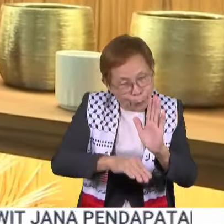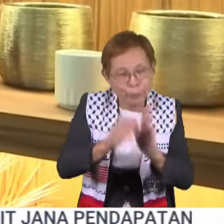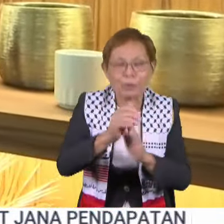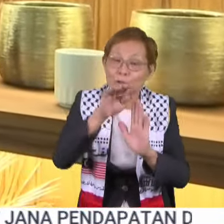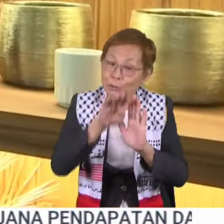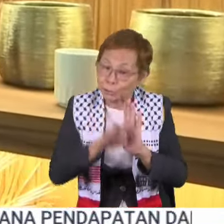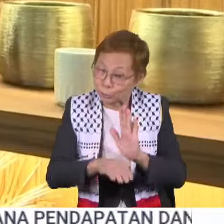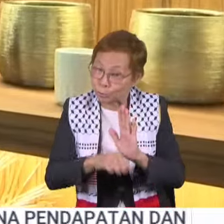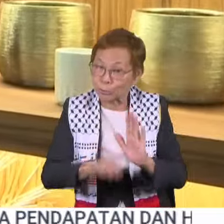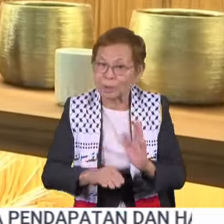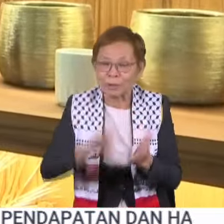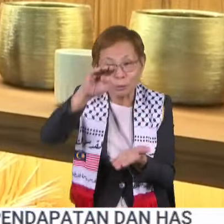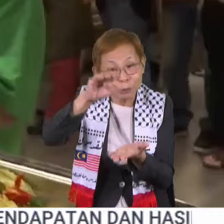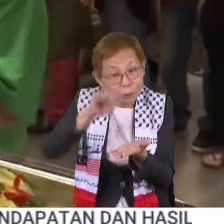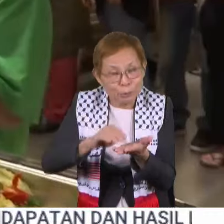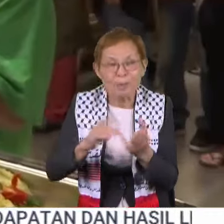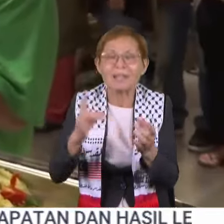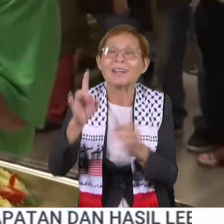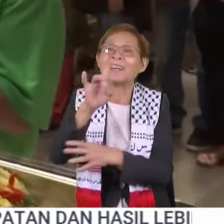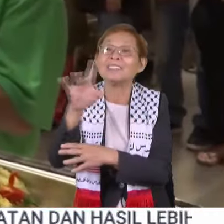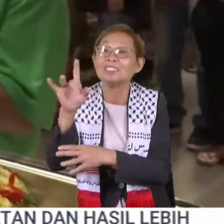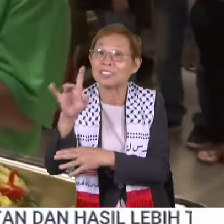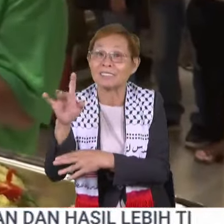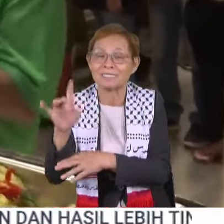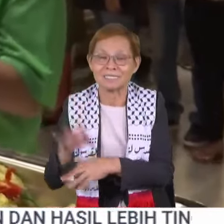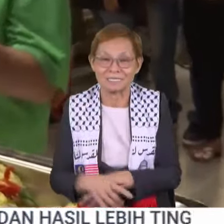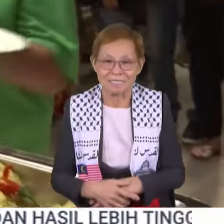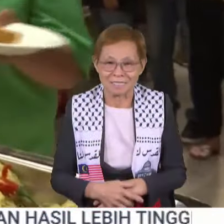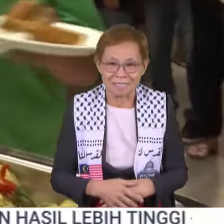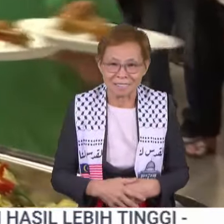turunkan insya-allah